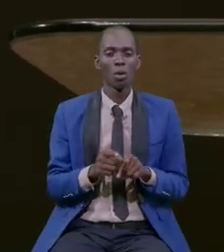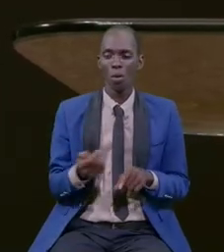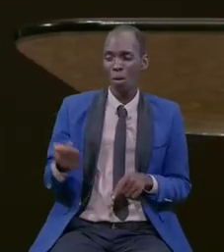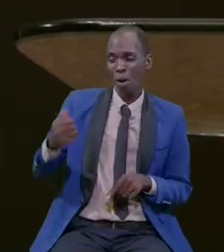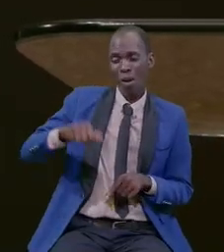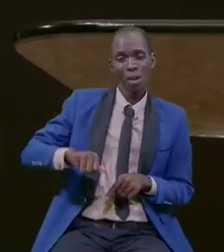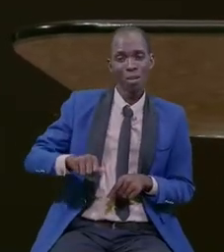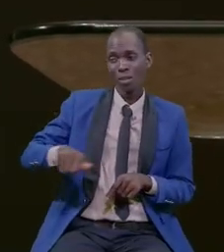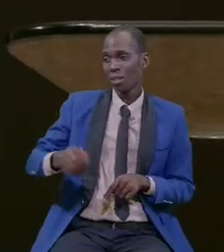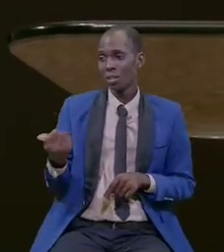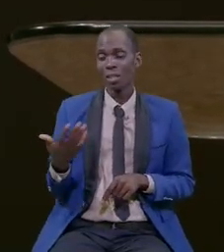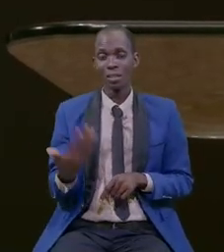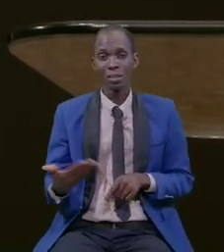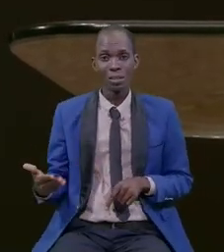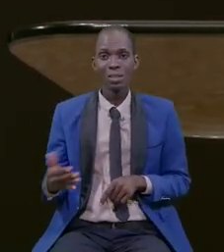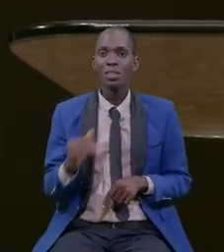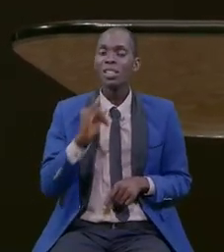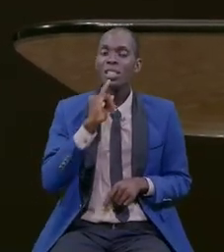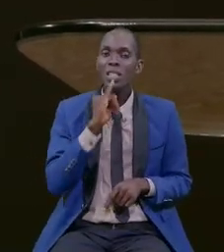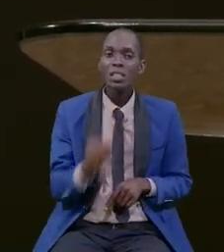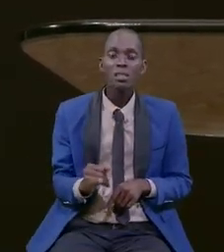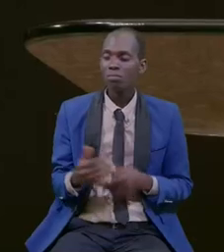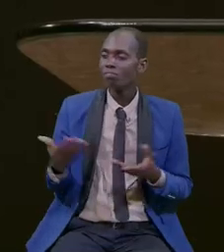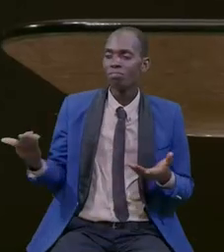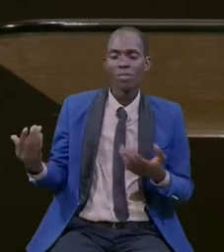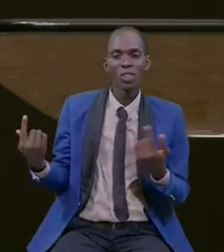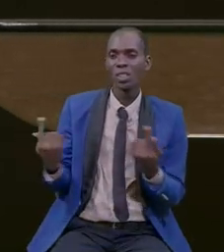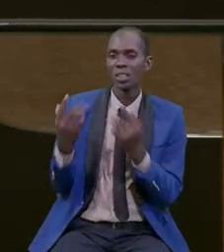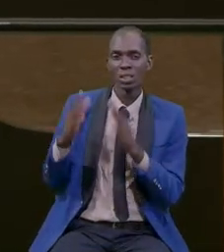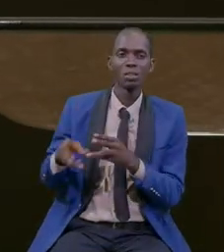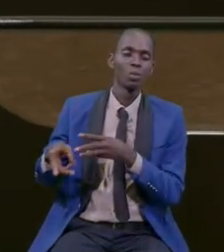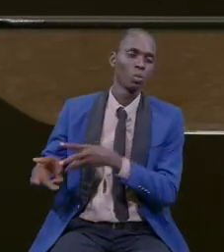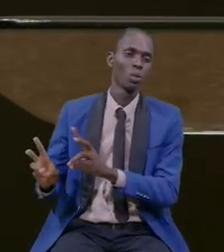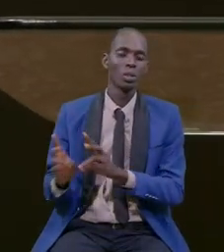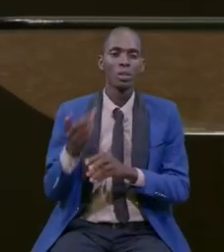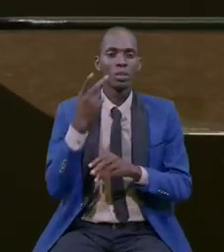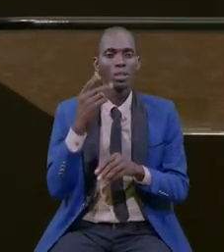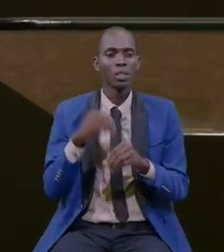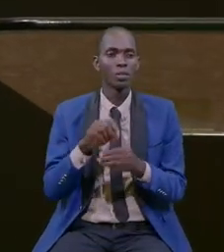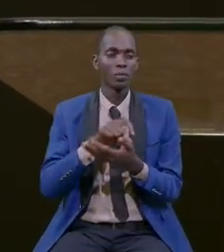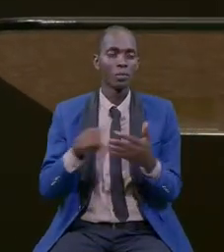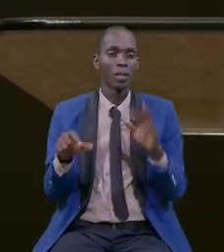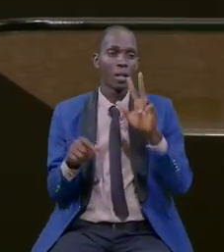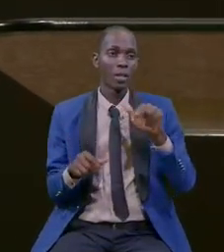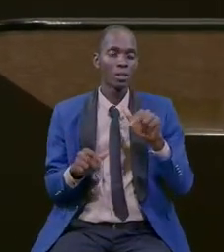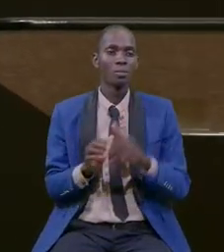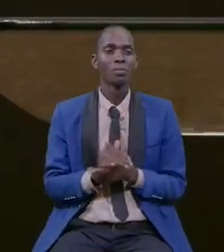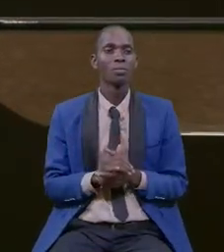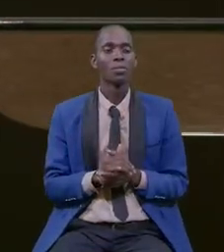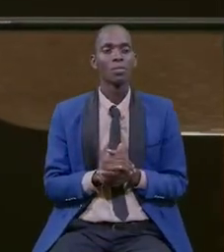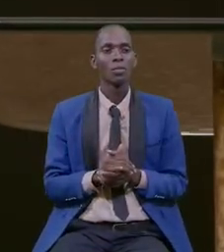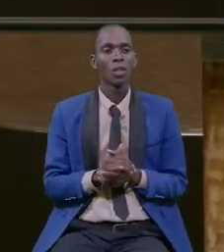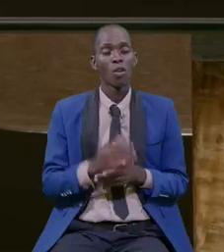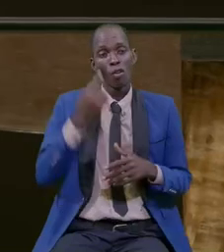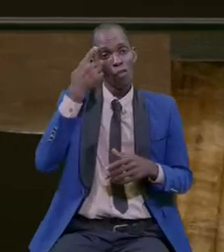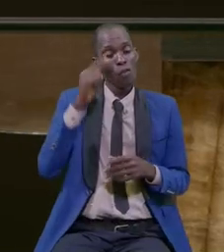chose qui est en dehors de ceci est sur le chemin de l'incroyance regardez le verset 13 lorsque